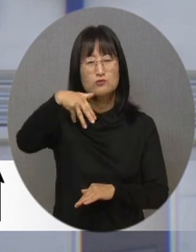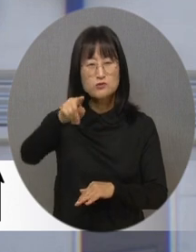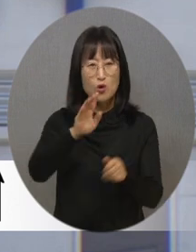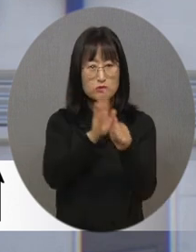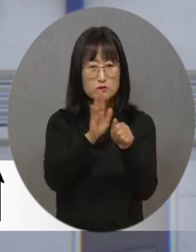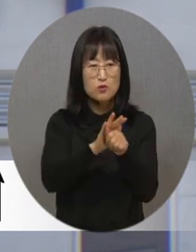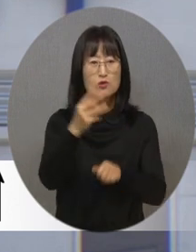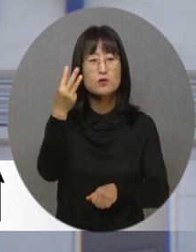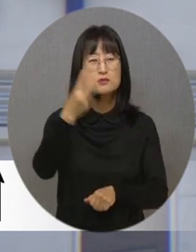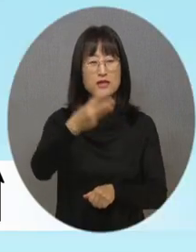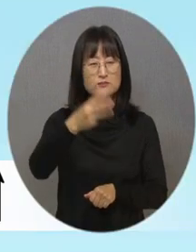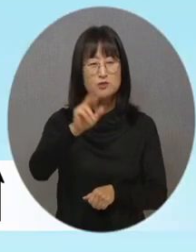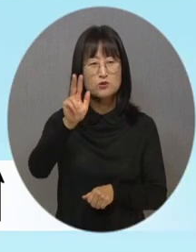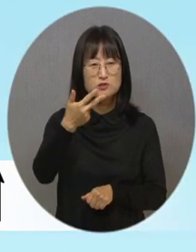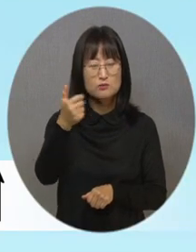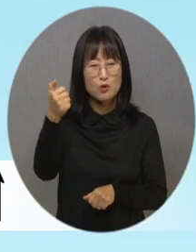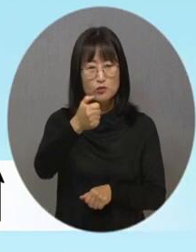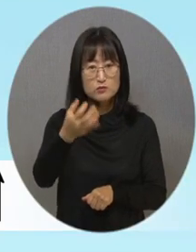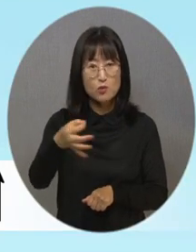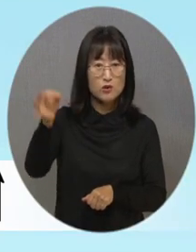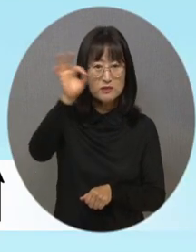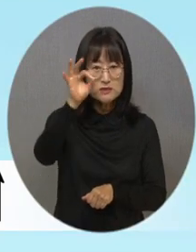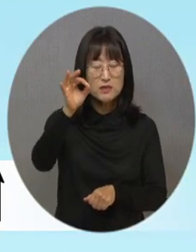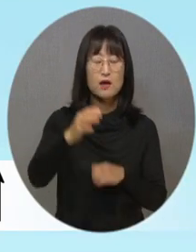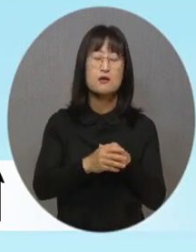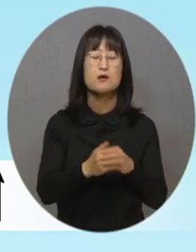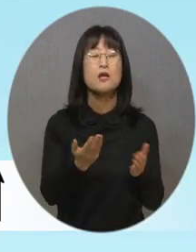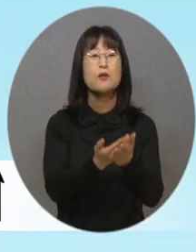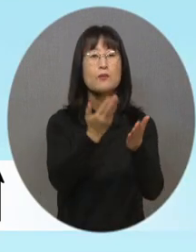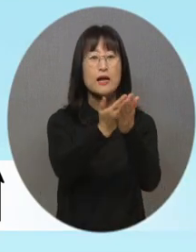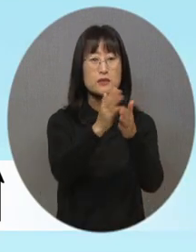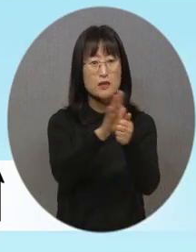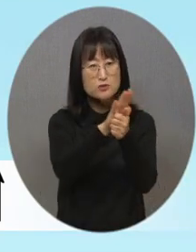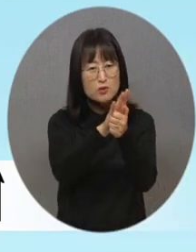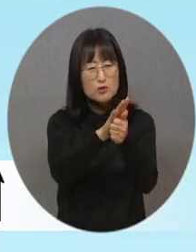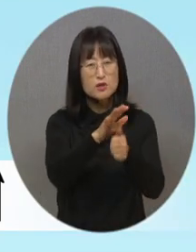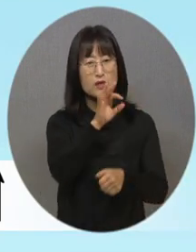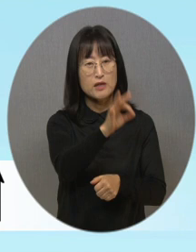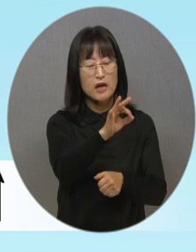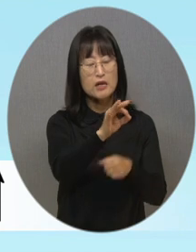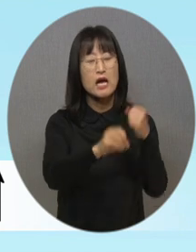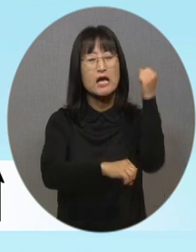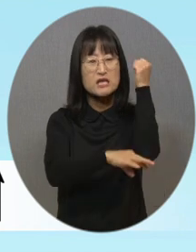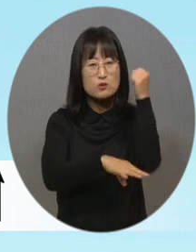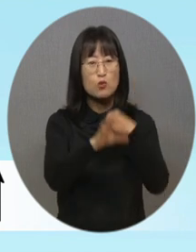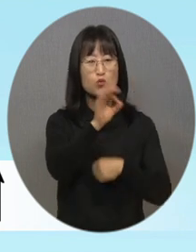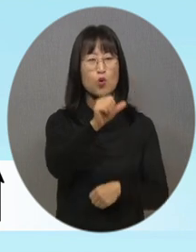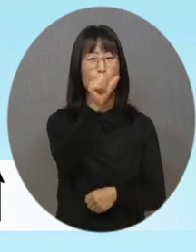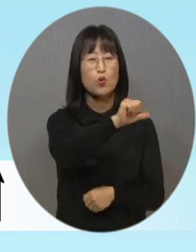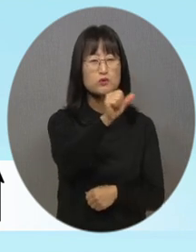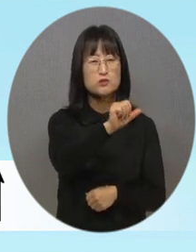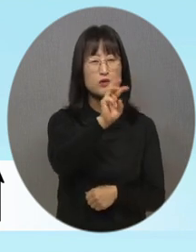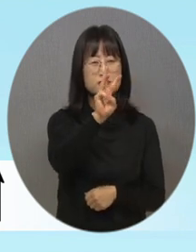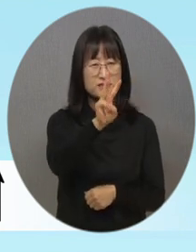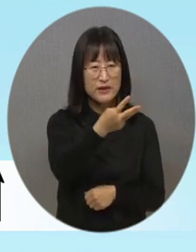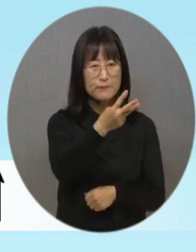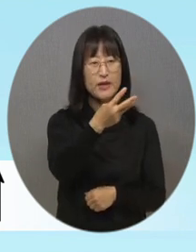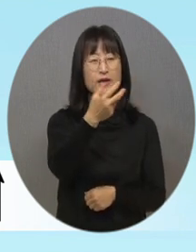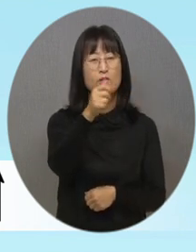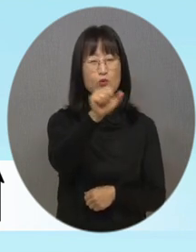3750원 인상 직후 발달재활 서비스 제공 영역의 단가가 최소 5,3 80원